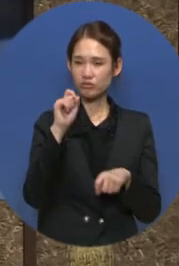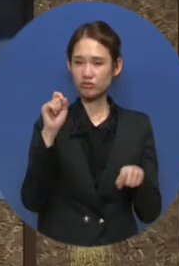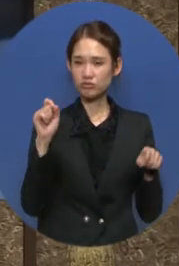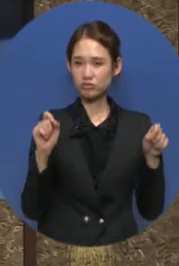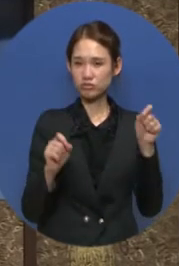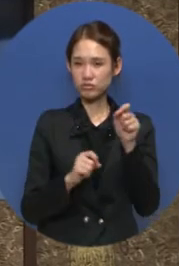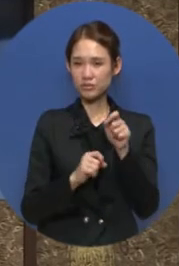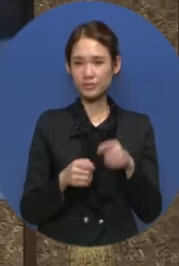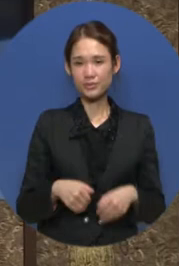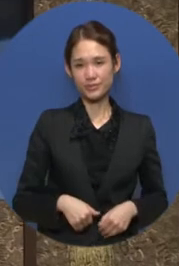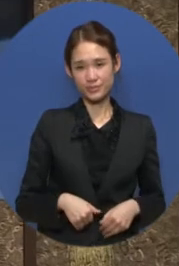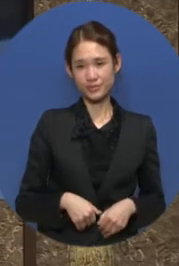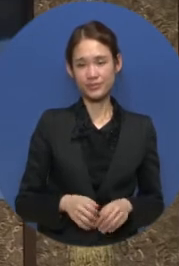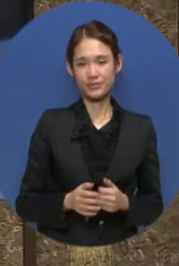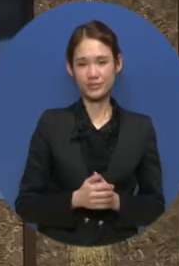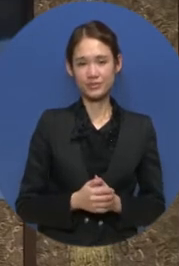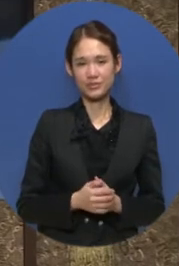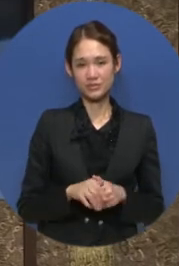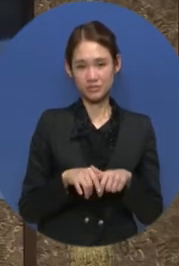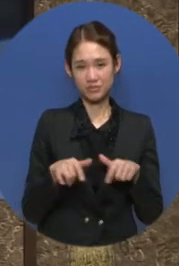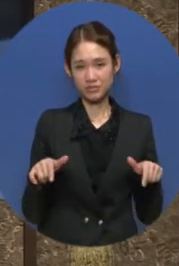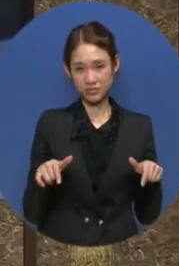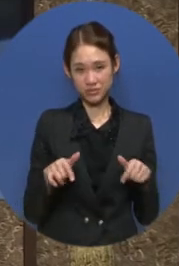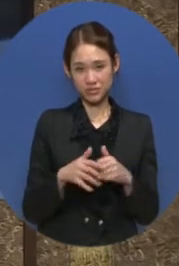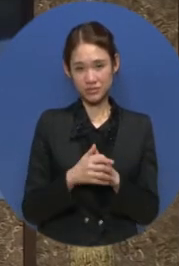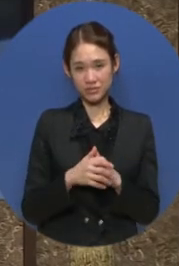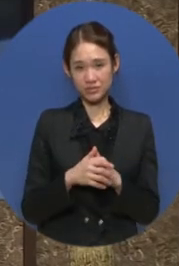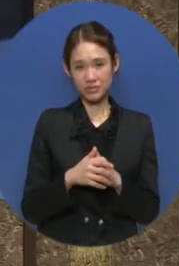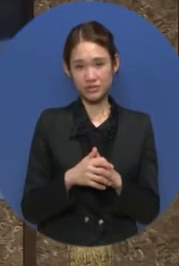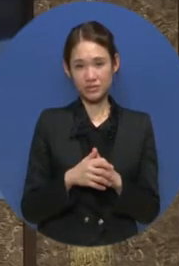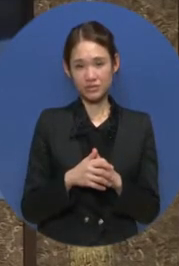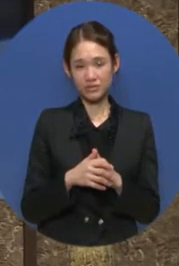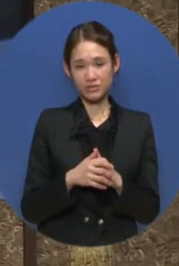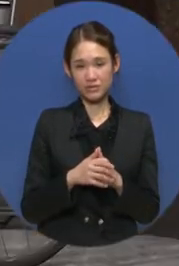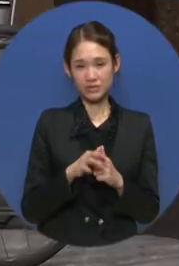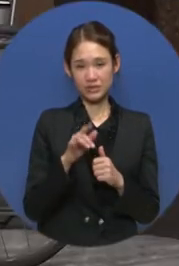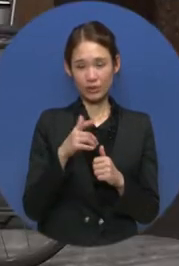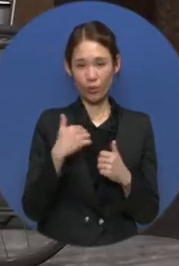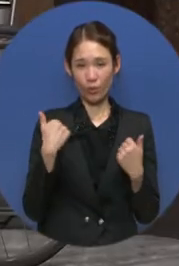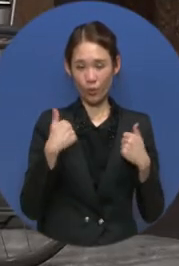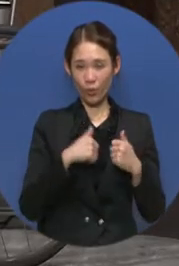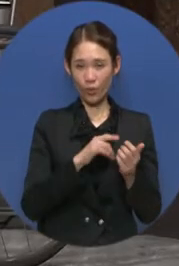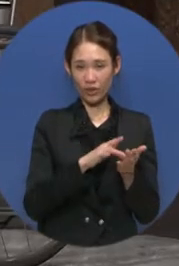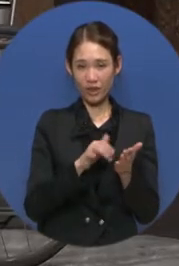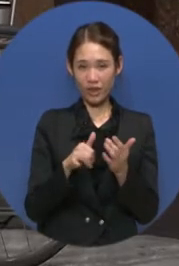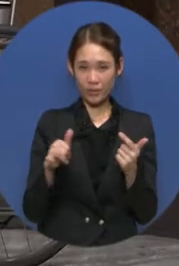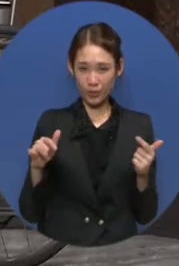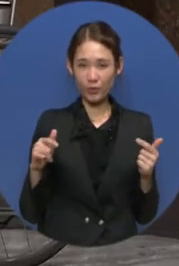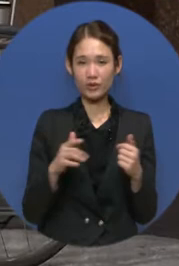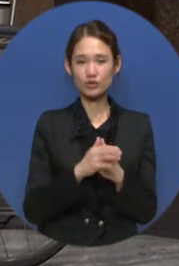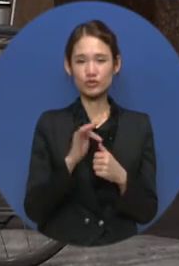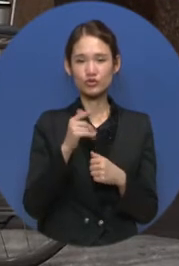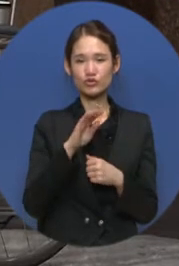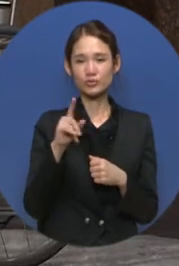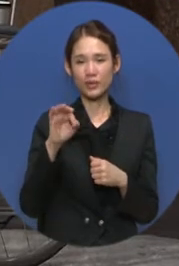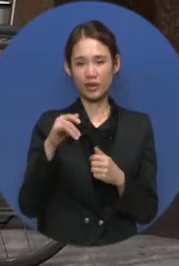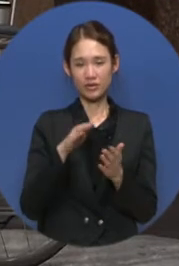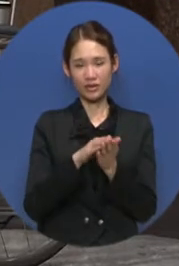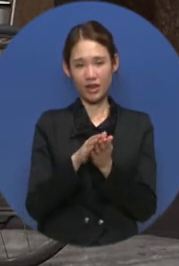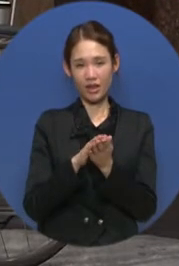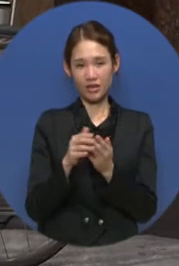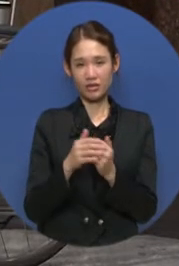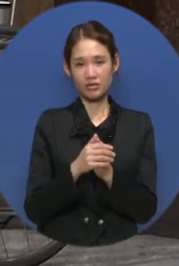많이 걸린다. 그래서 보통 평상시는 저희가 이제 뭐 세제 같은 거를 만들잖아요. 주방 세제 같은 거 네. 이런 거 만들면 그